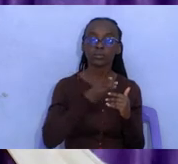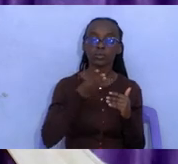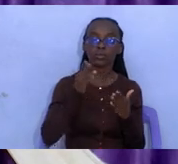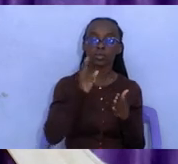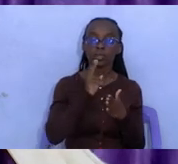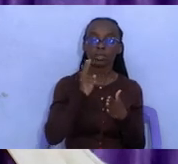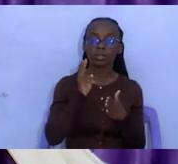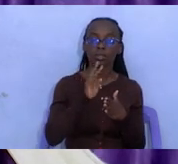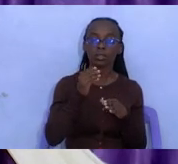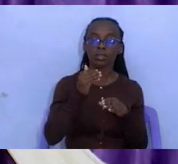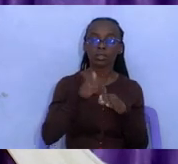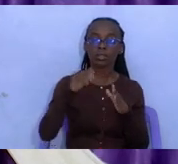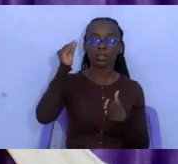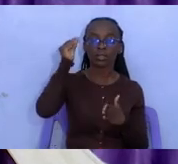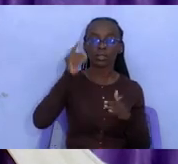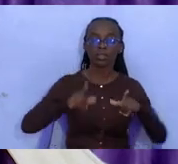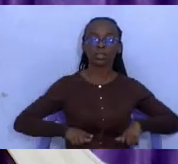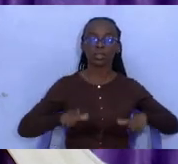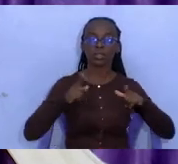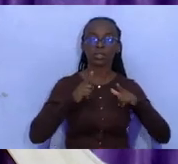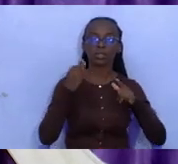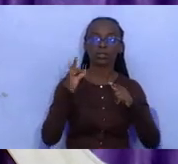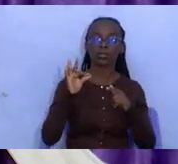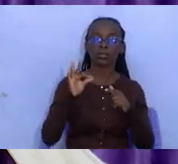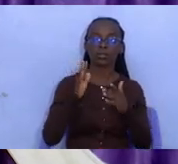hapa, anaitwa Cornelio.